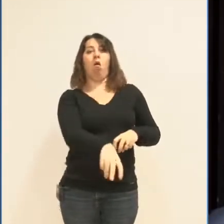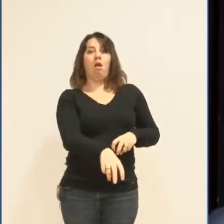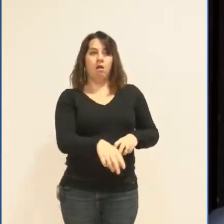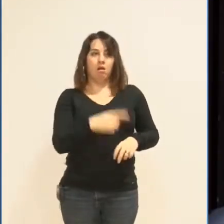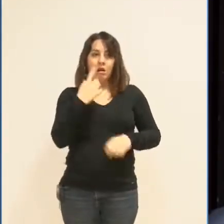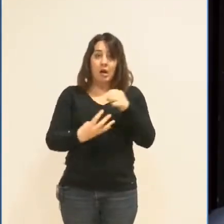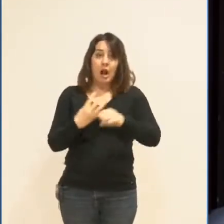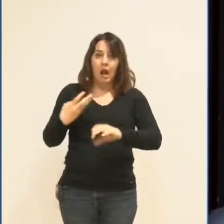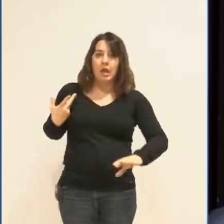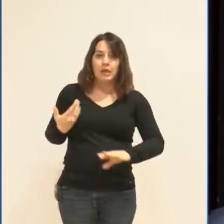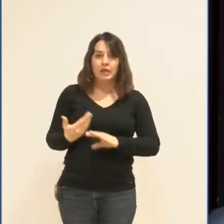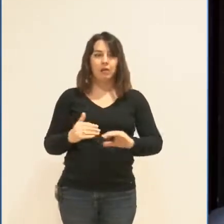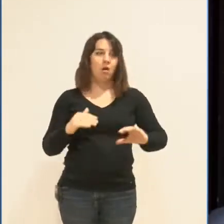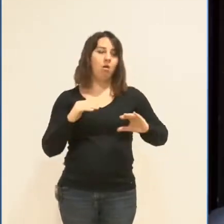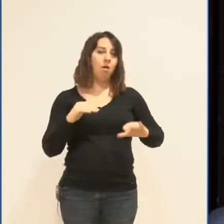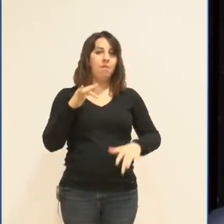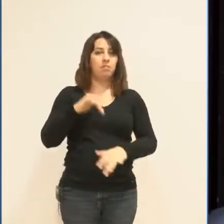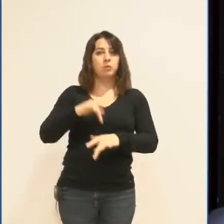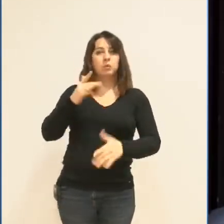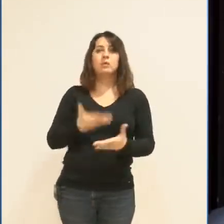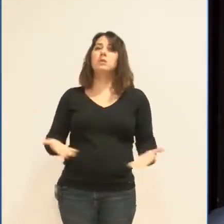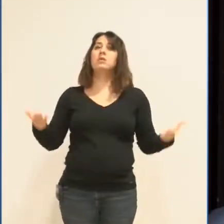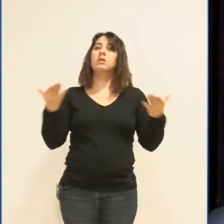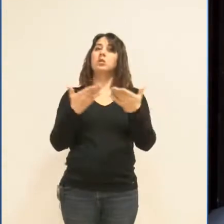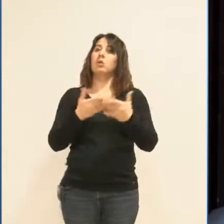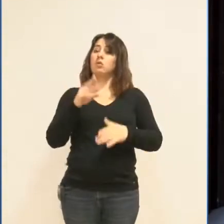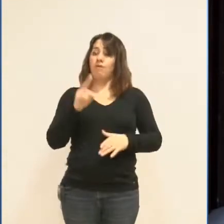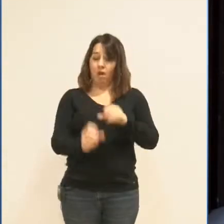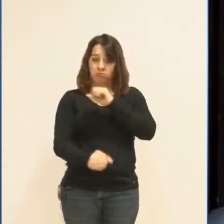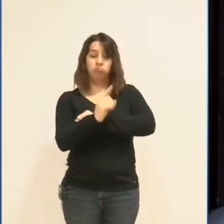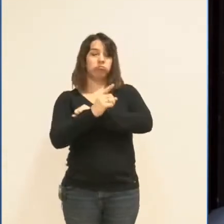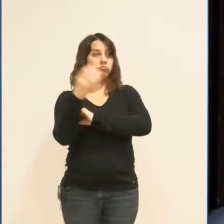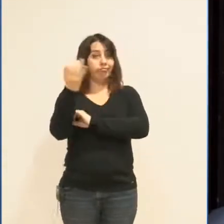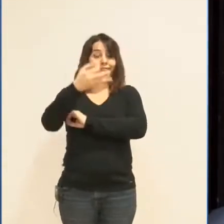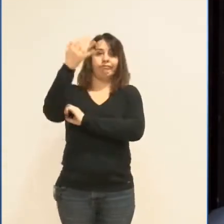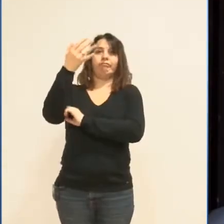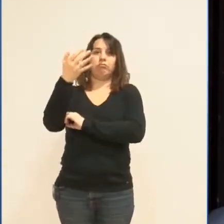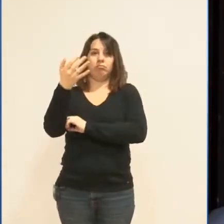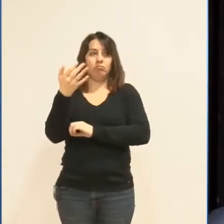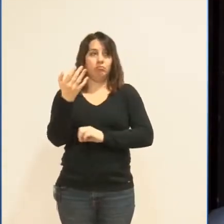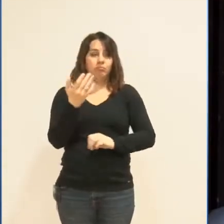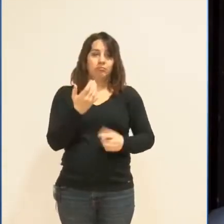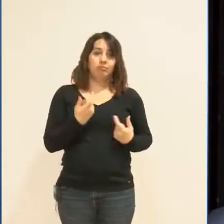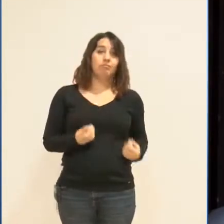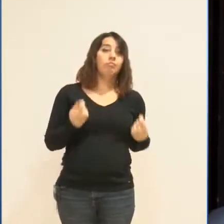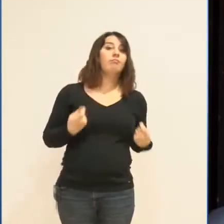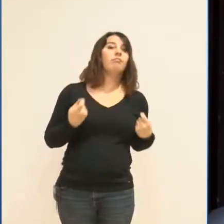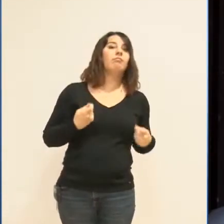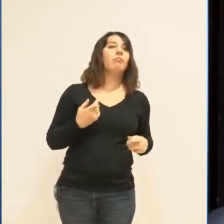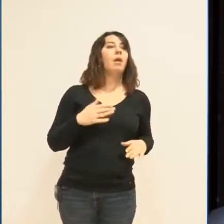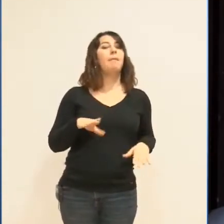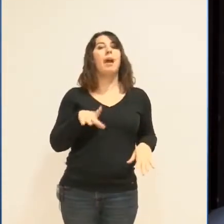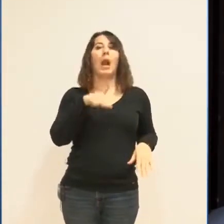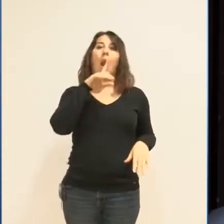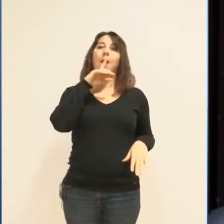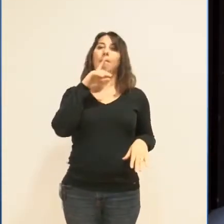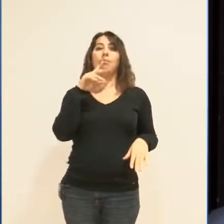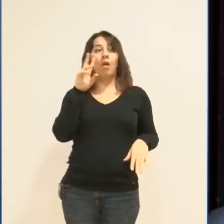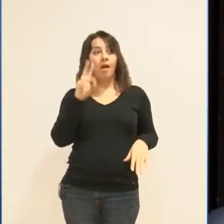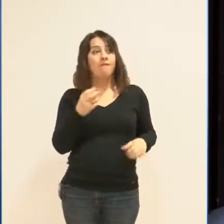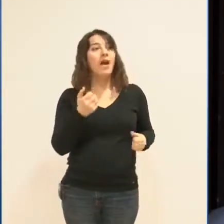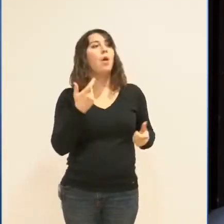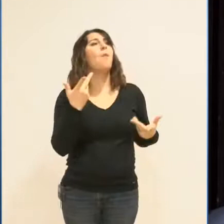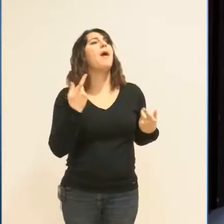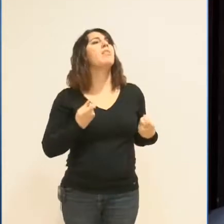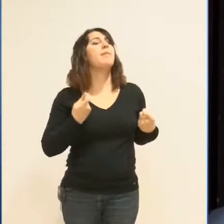4 ans, nous avons quand même vécu une situation quelque peu particulière et qui a dû être coûteuse, mais nous n'en saurons jamais réellement le